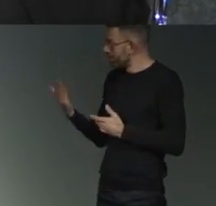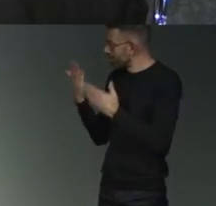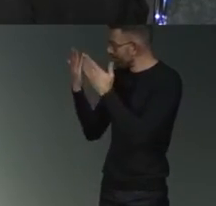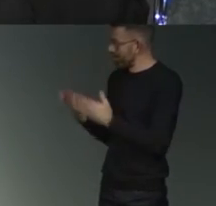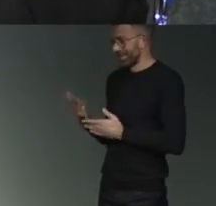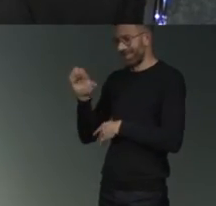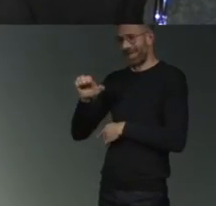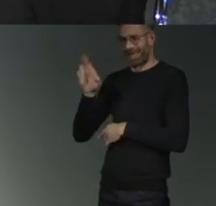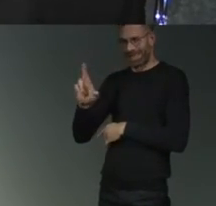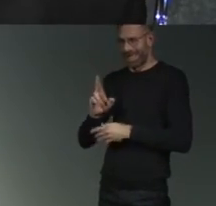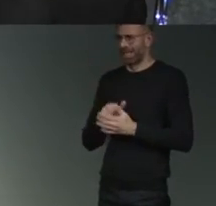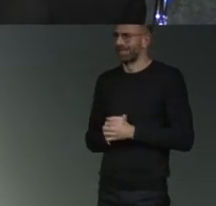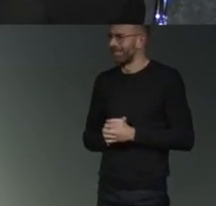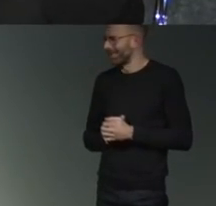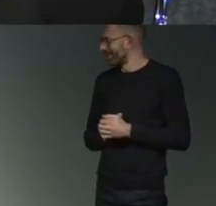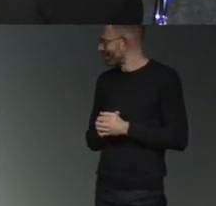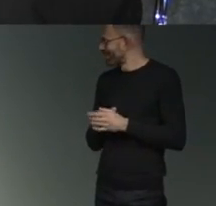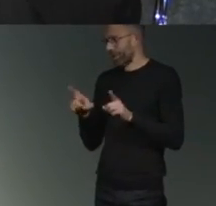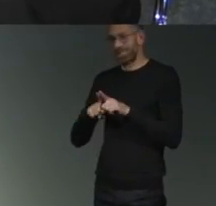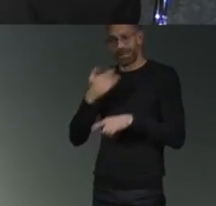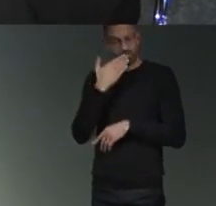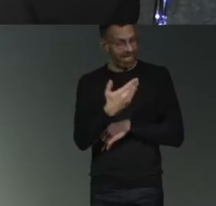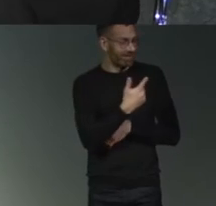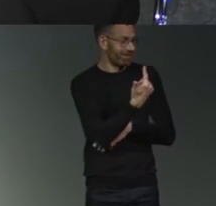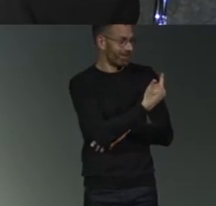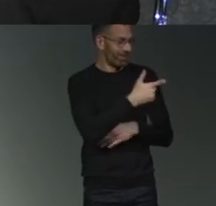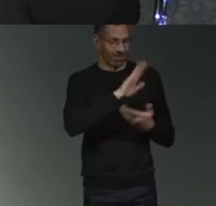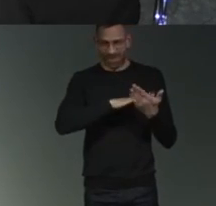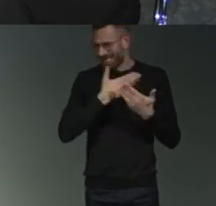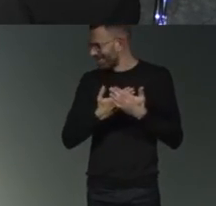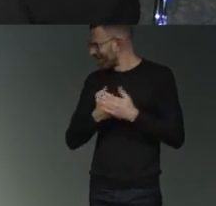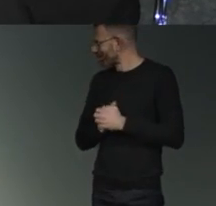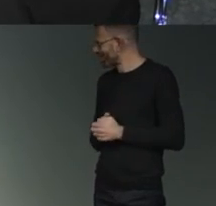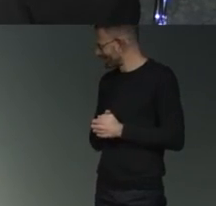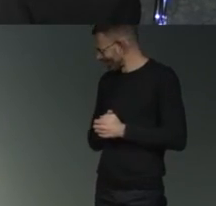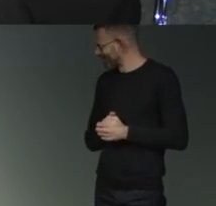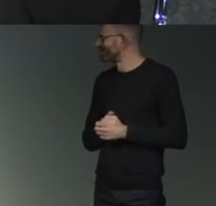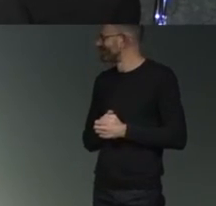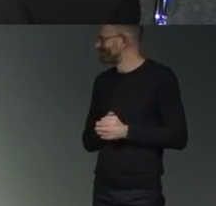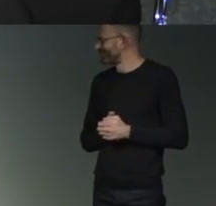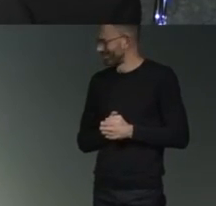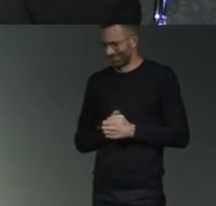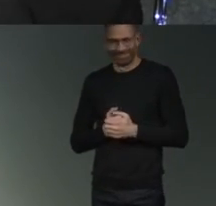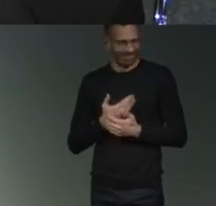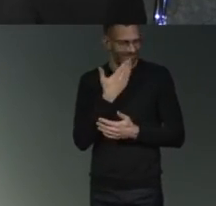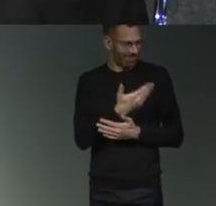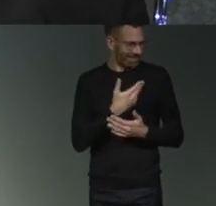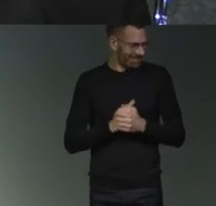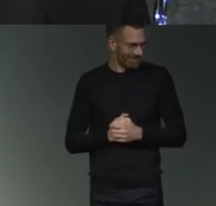Merci Eric Reinhardt. Et merci à beaucoup. Vous deux, traducteurs.